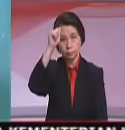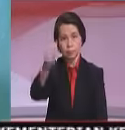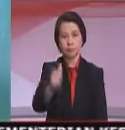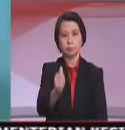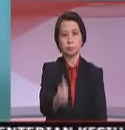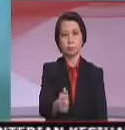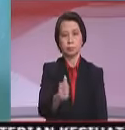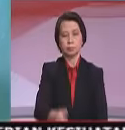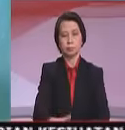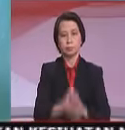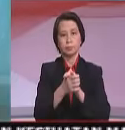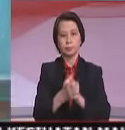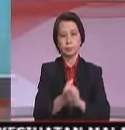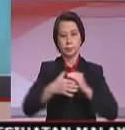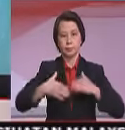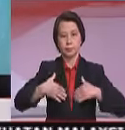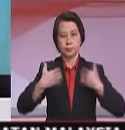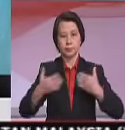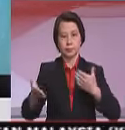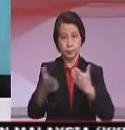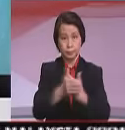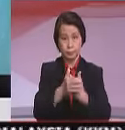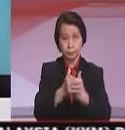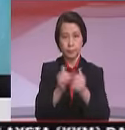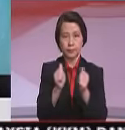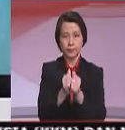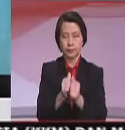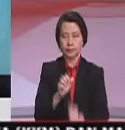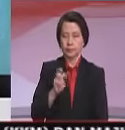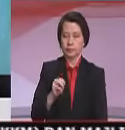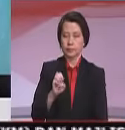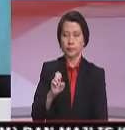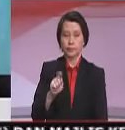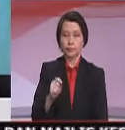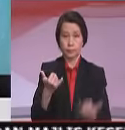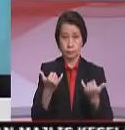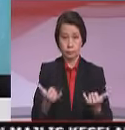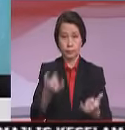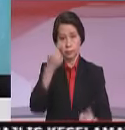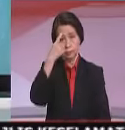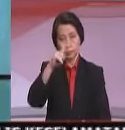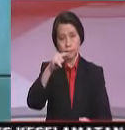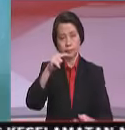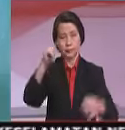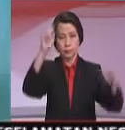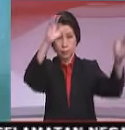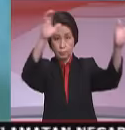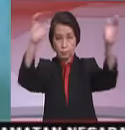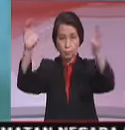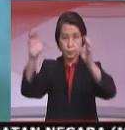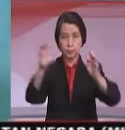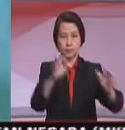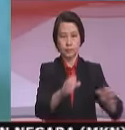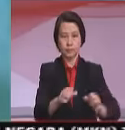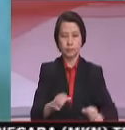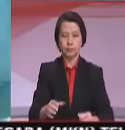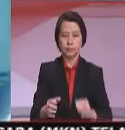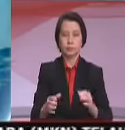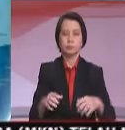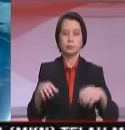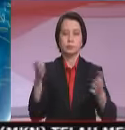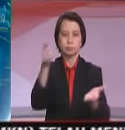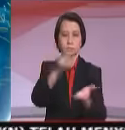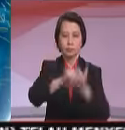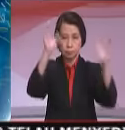Assalamualaikum dan salam sejahtera. Kembali bersama Jabatan Meteorologi Malaysia pada malam ini untuk perkembangan cuaca yang terkini. Kita mulakan laporan